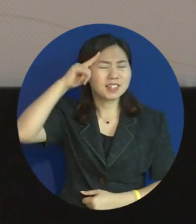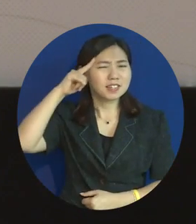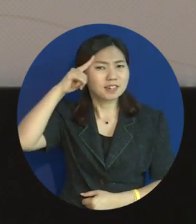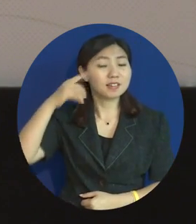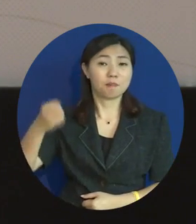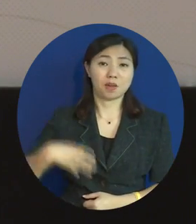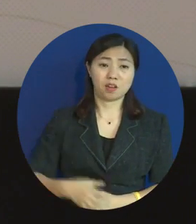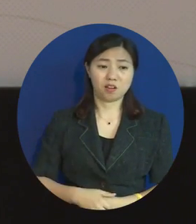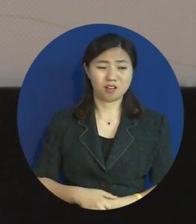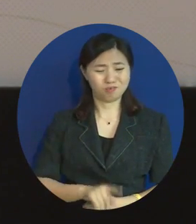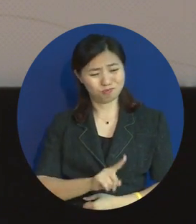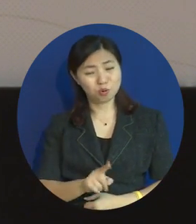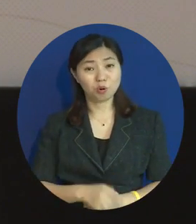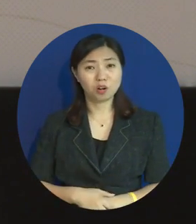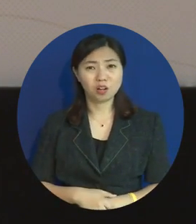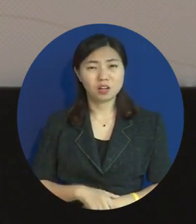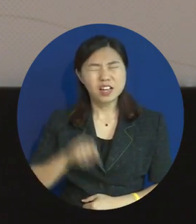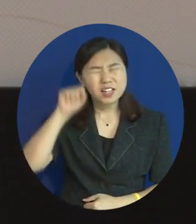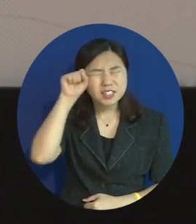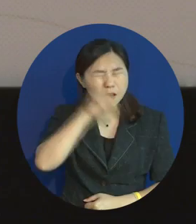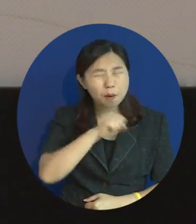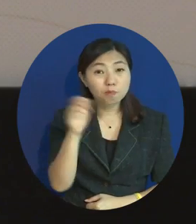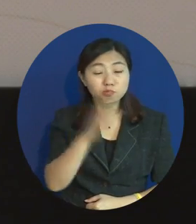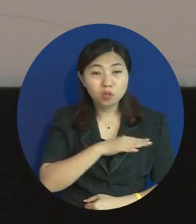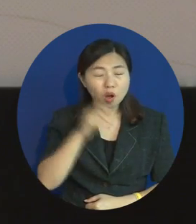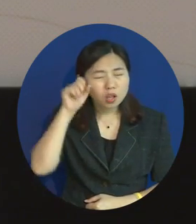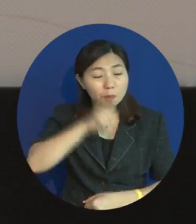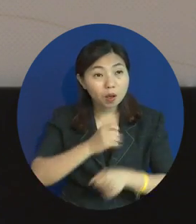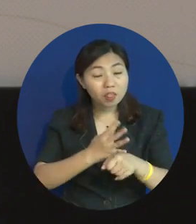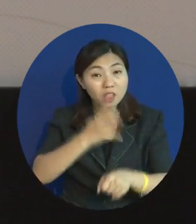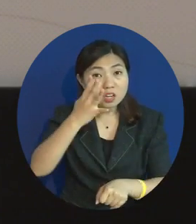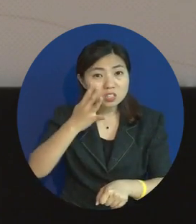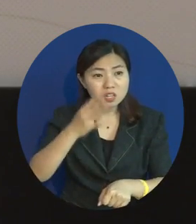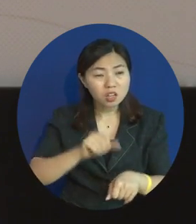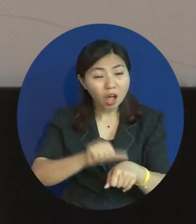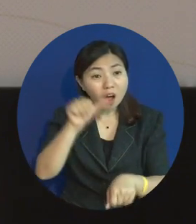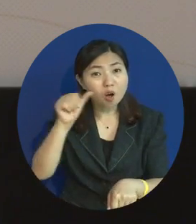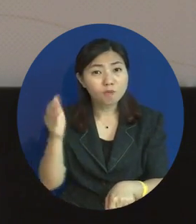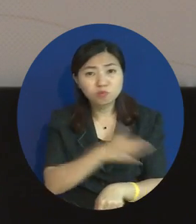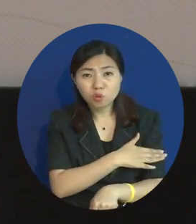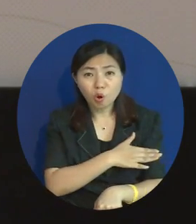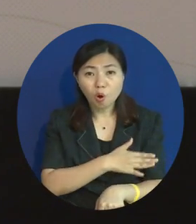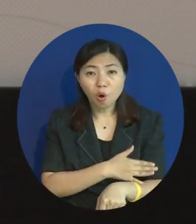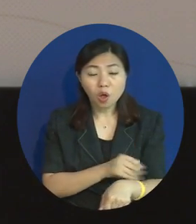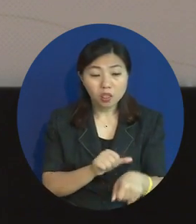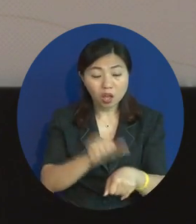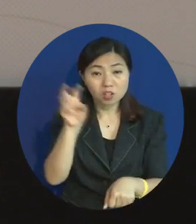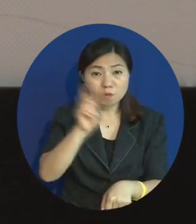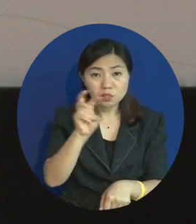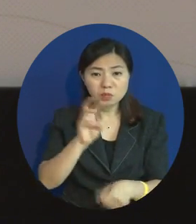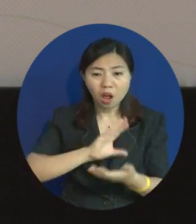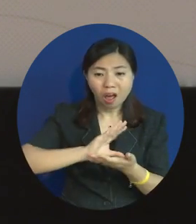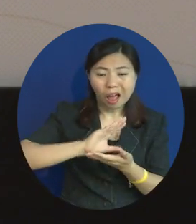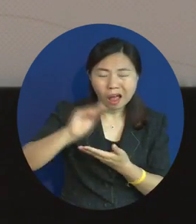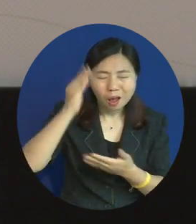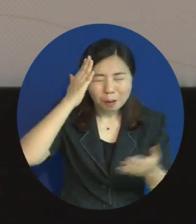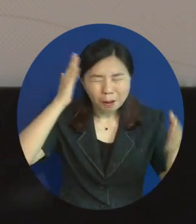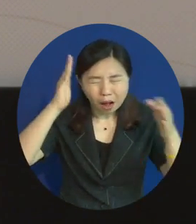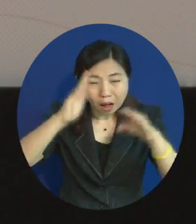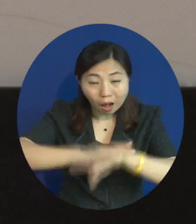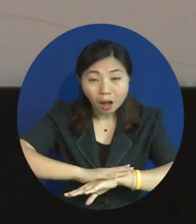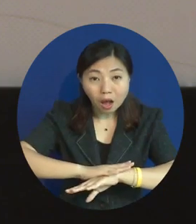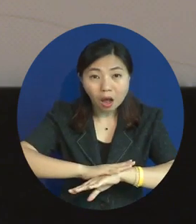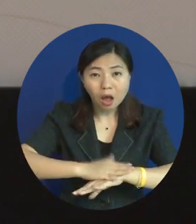뭐 이런 사람이 다 있나. 새벽부터 일어나. 4시부터, 5시부터 일어나. 5시 반부터 출발해가. 저녁까지 그냥.